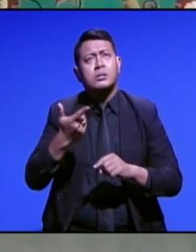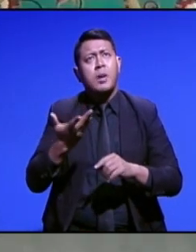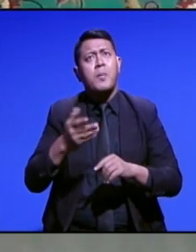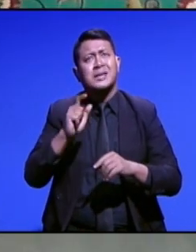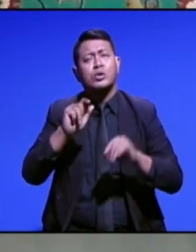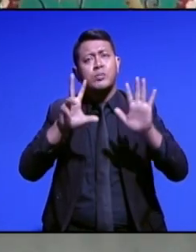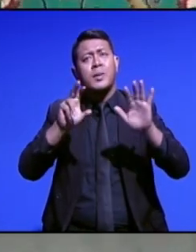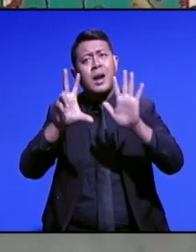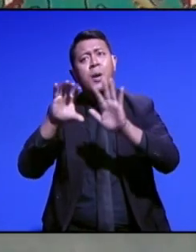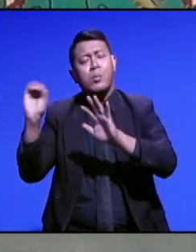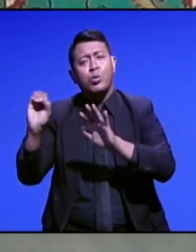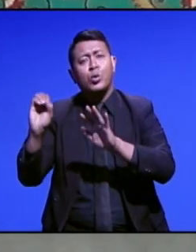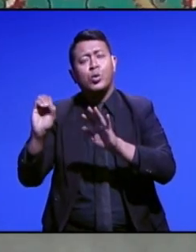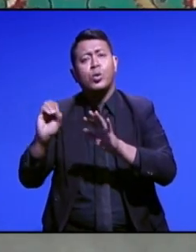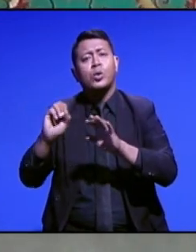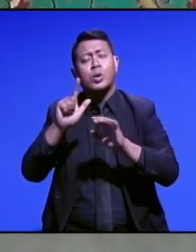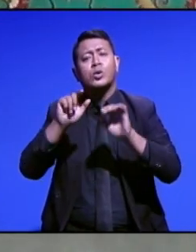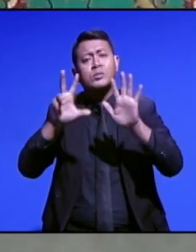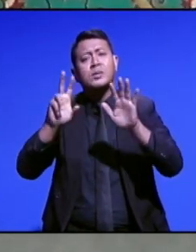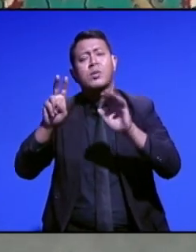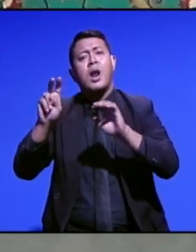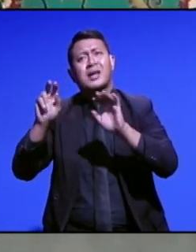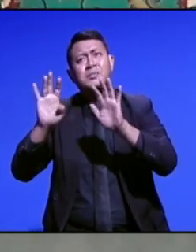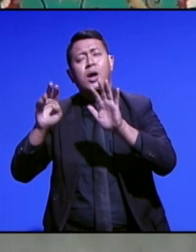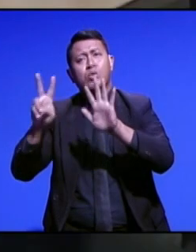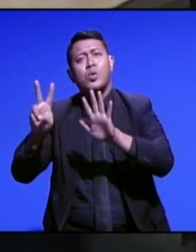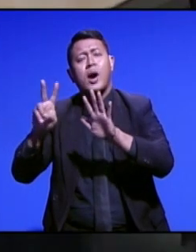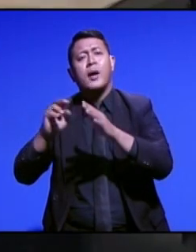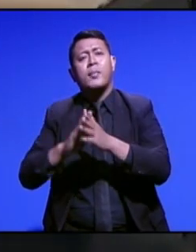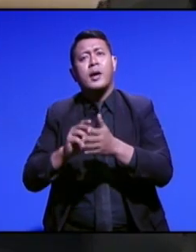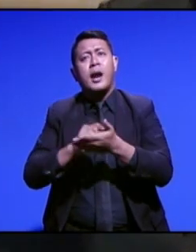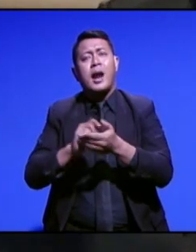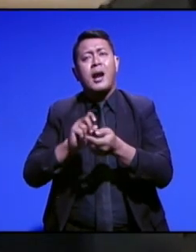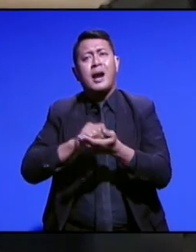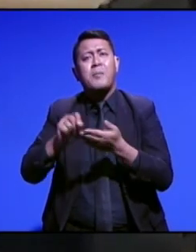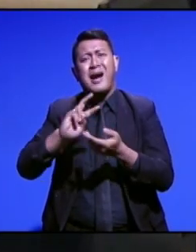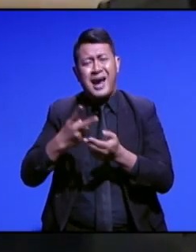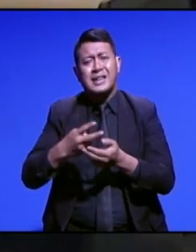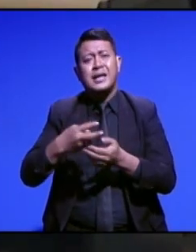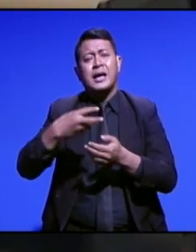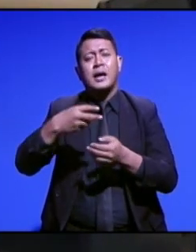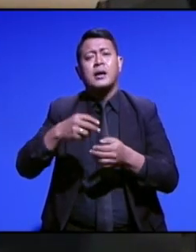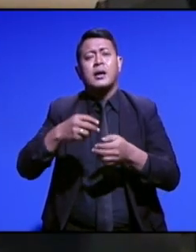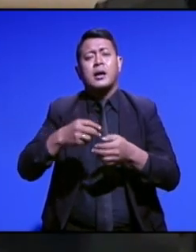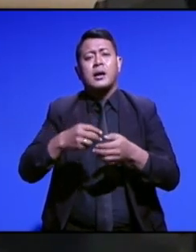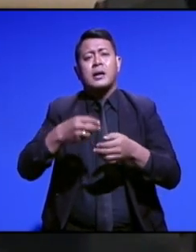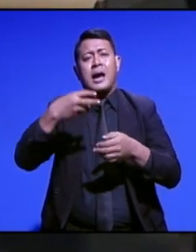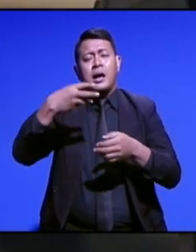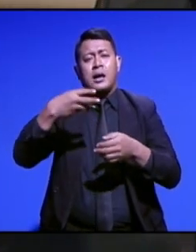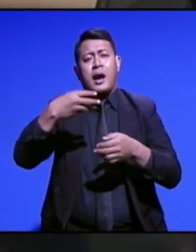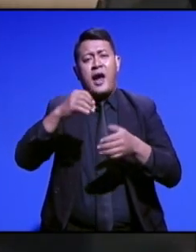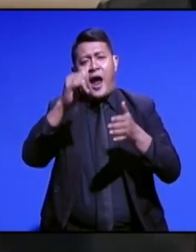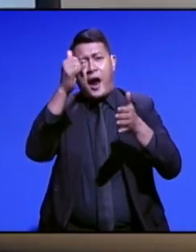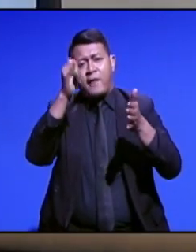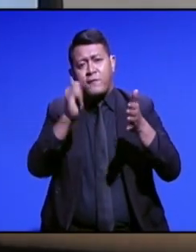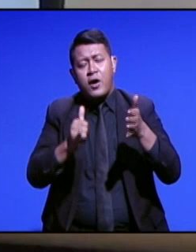hingga 2002, ujian nasional berubah nama menjadi Evaluasi Belajar Tahap Akhir Nasional atau EPTANAS dan